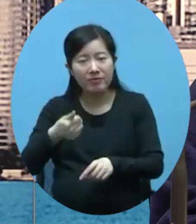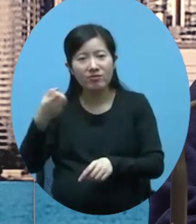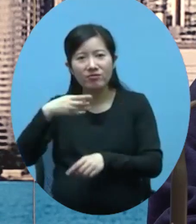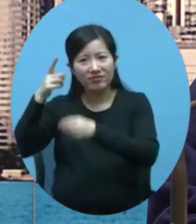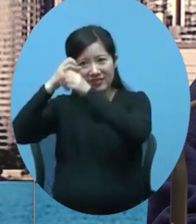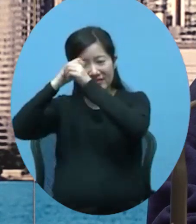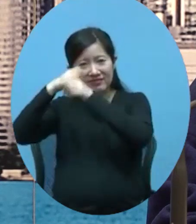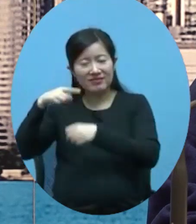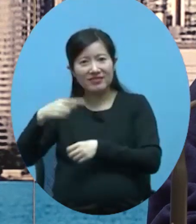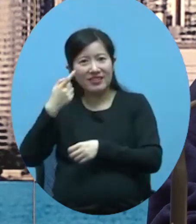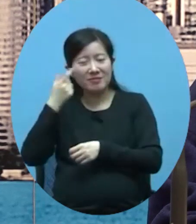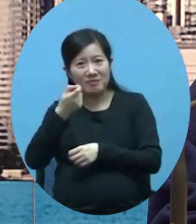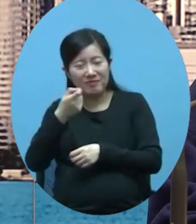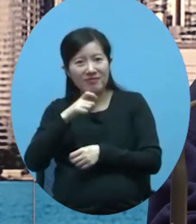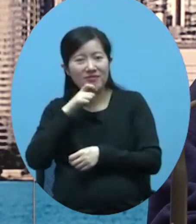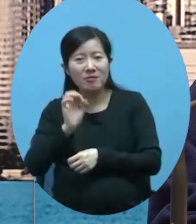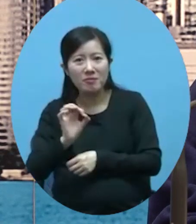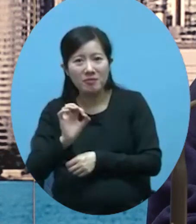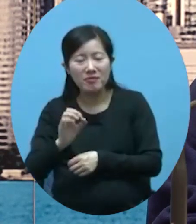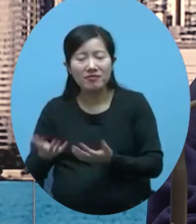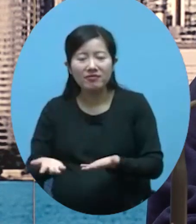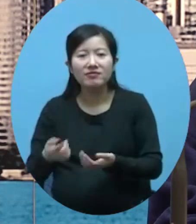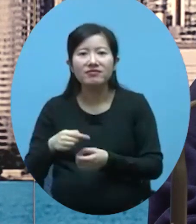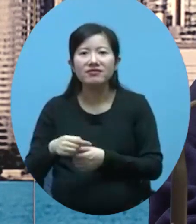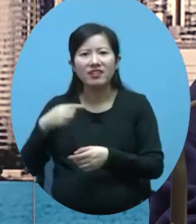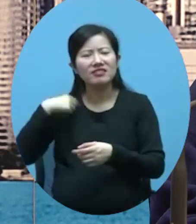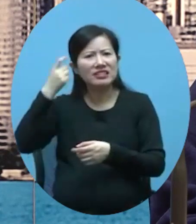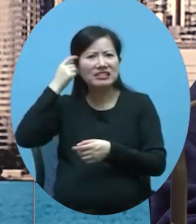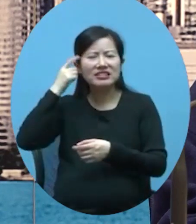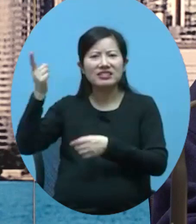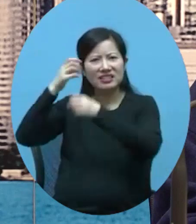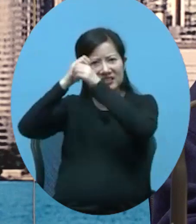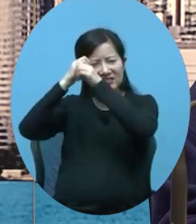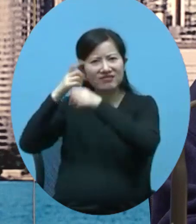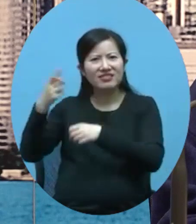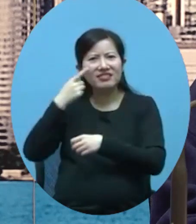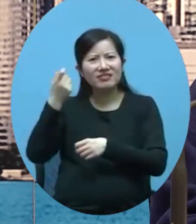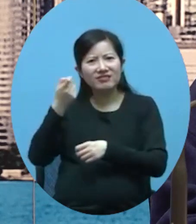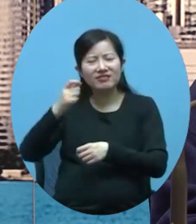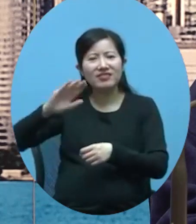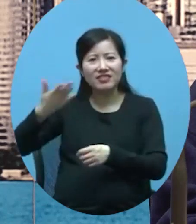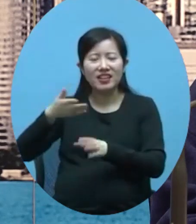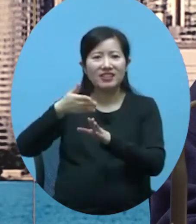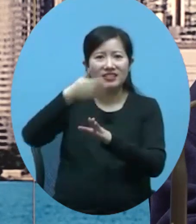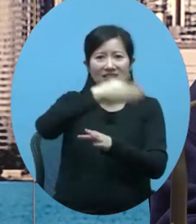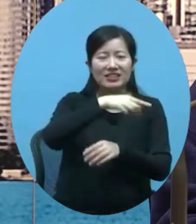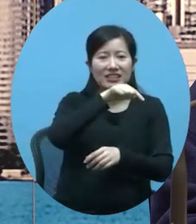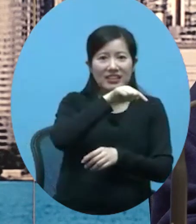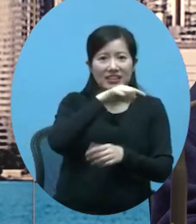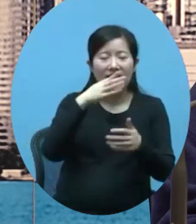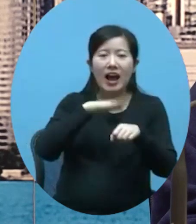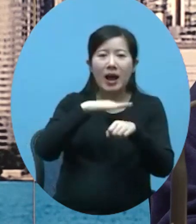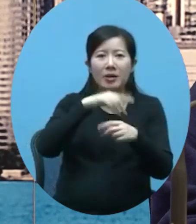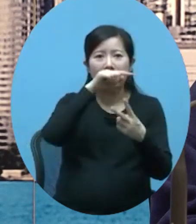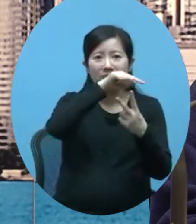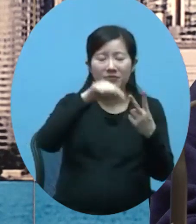感到我知道這個化驗本身就應該是很敏感的但是前面那兩樣東西都會影響究竟